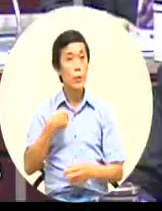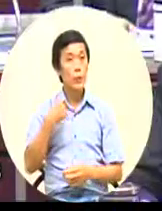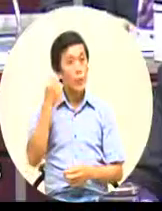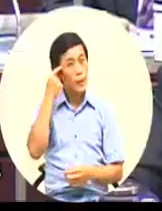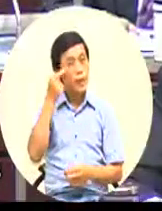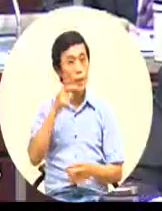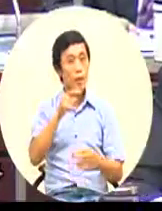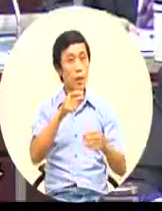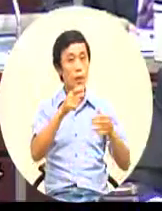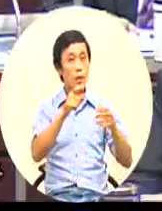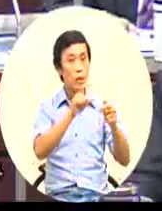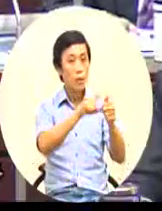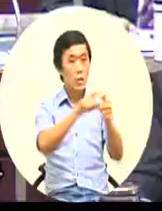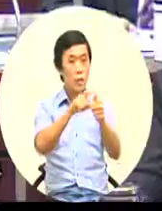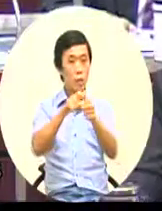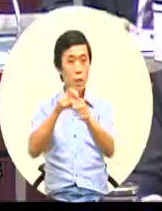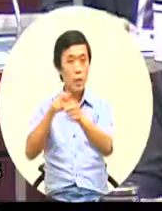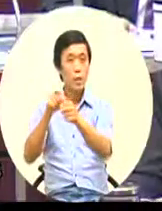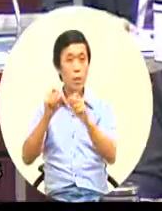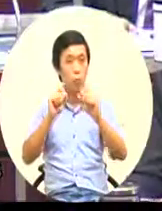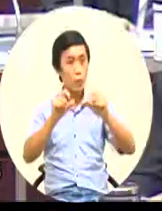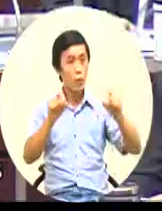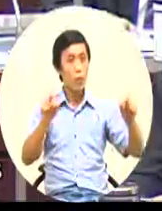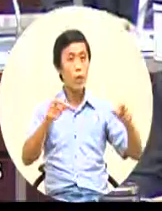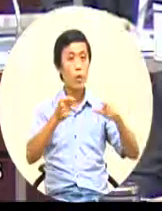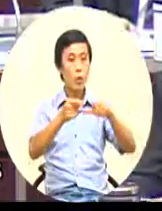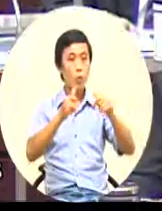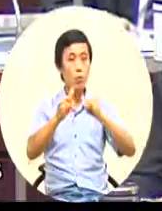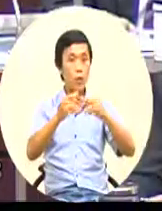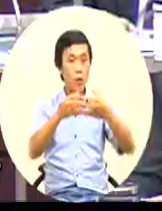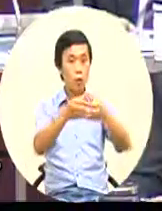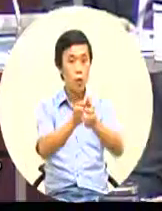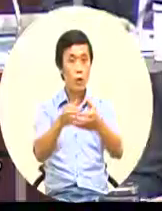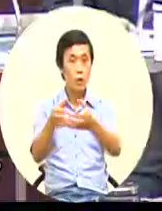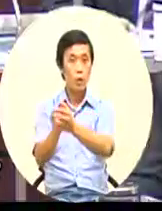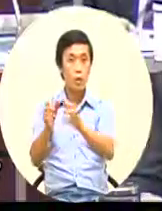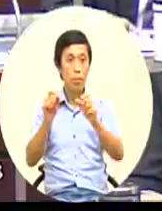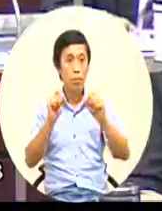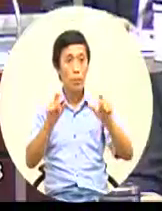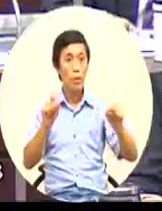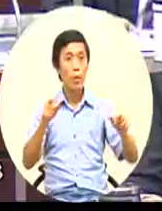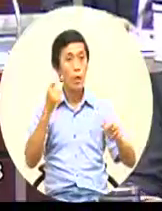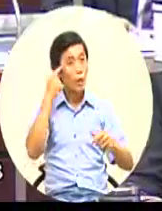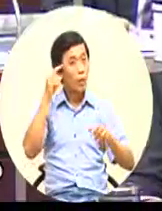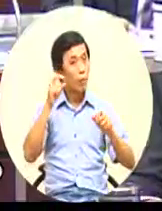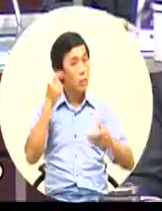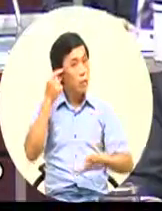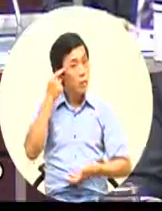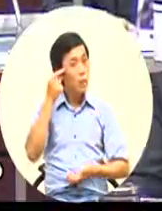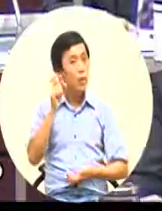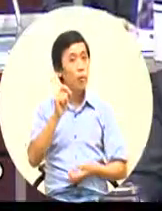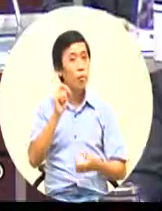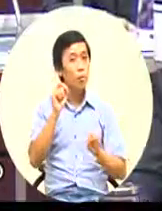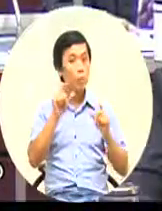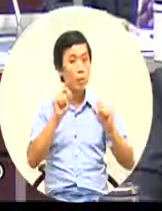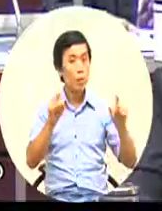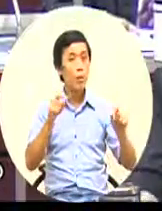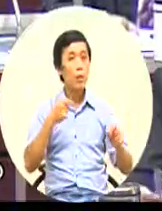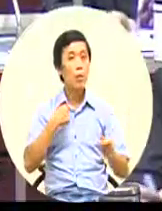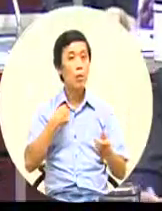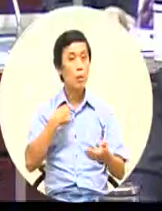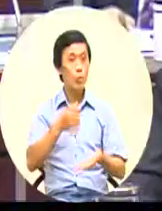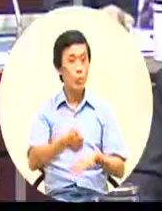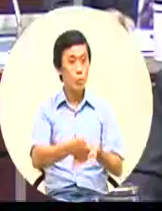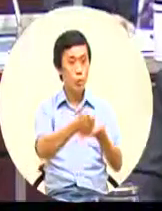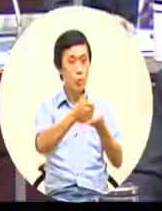题，无相款的公民团体，有真多无相款的意见。我想我拢尊重。